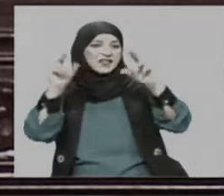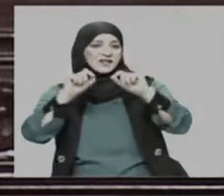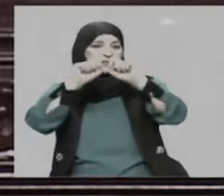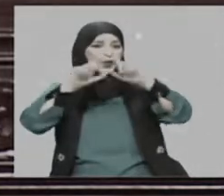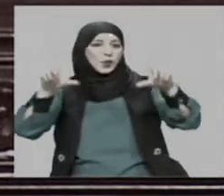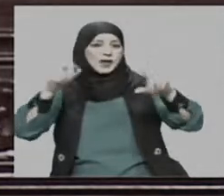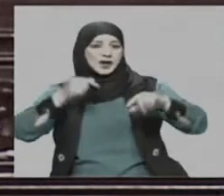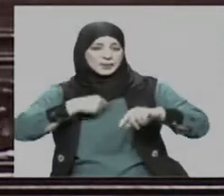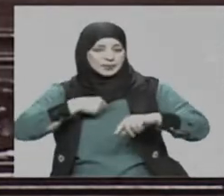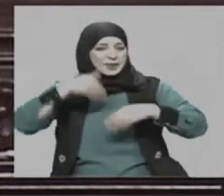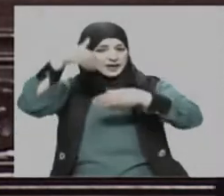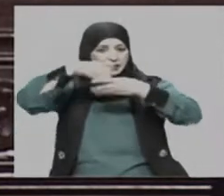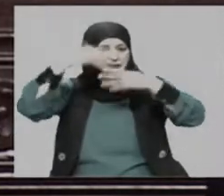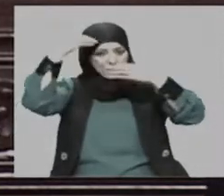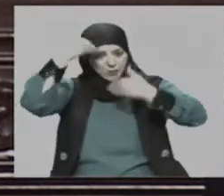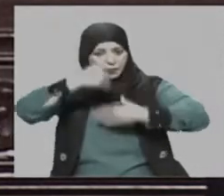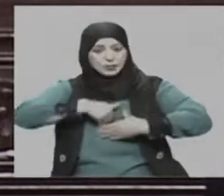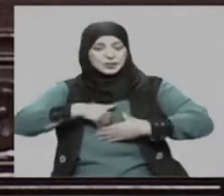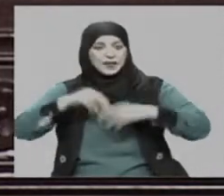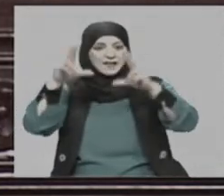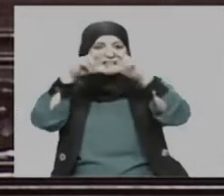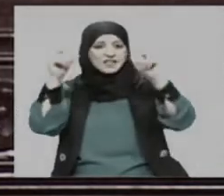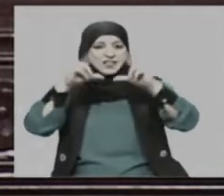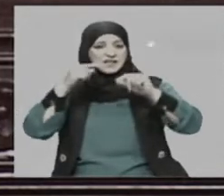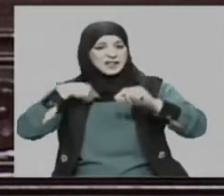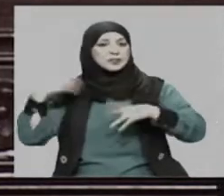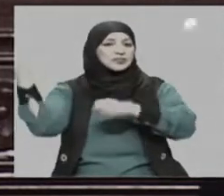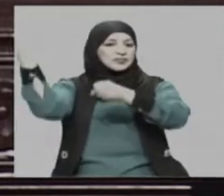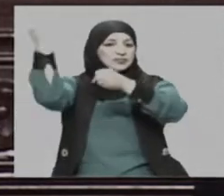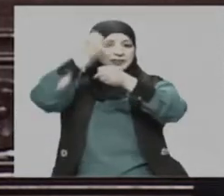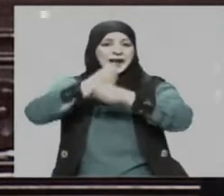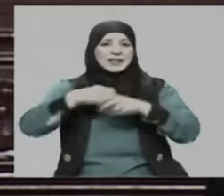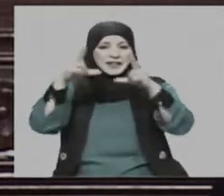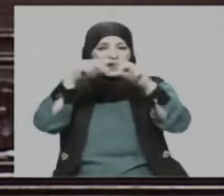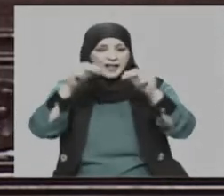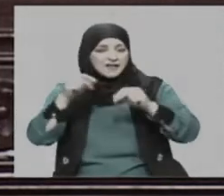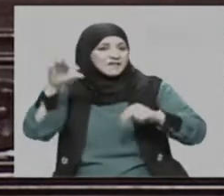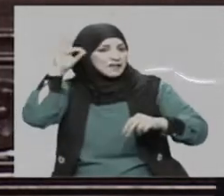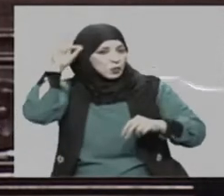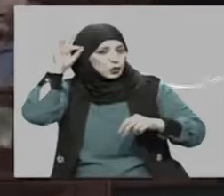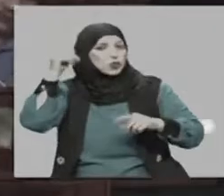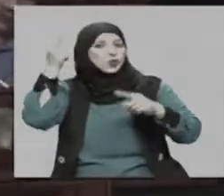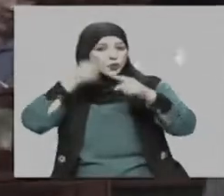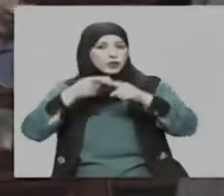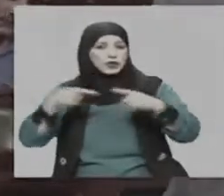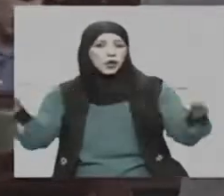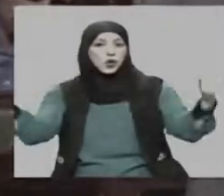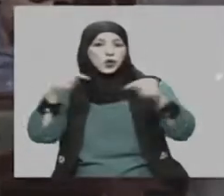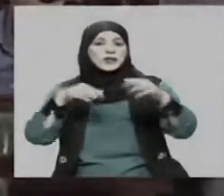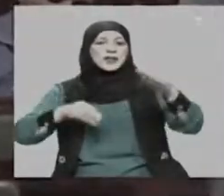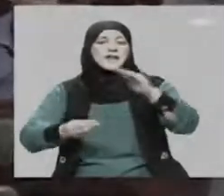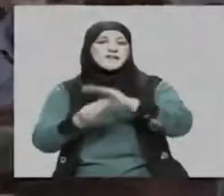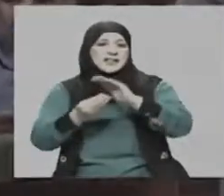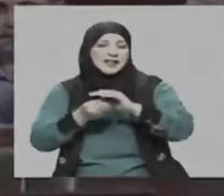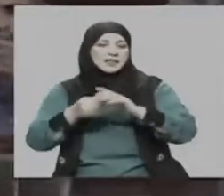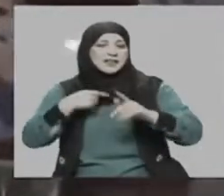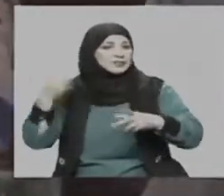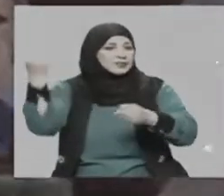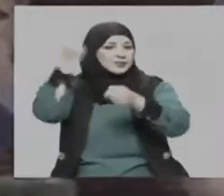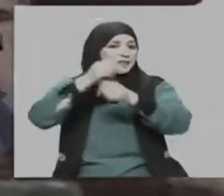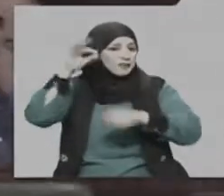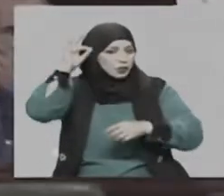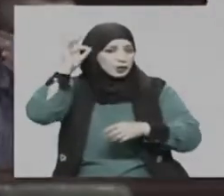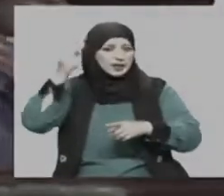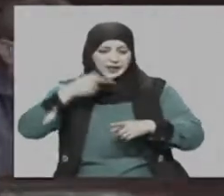لأنه النزاهة اللي أنا جاي باش نكرسها في البلاد ومكافحة الفساد اللي جاي باش يكرسها في البلاد كرستها